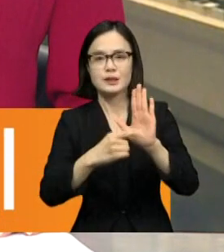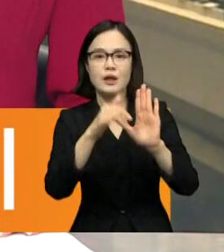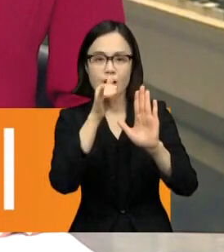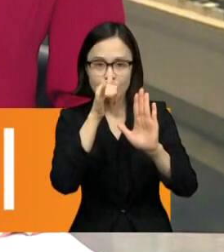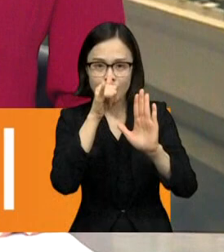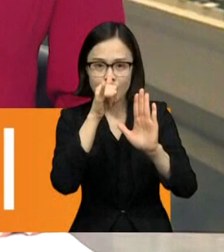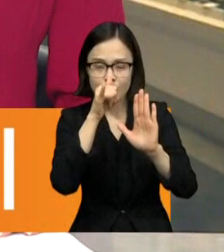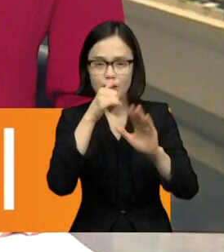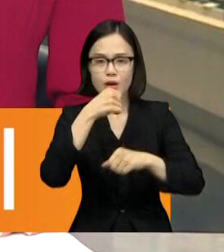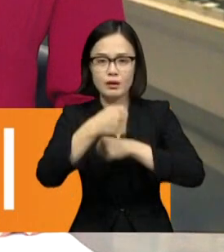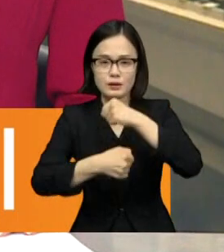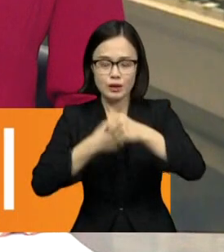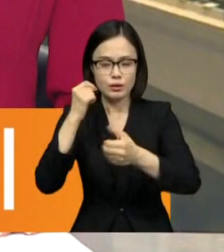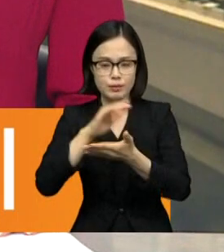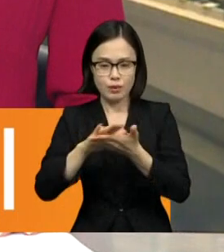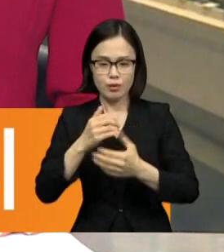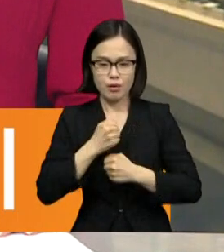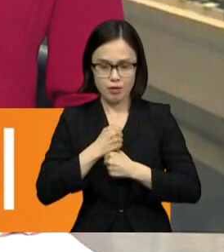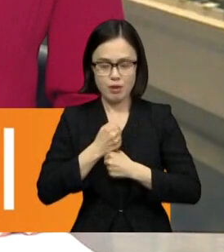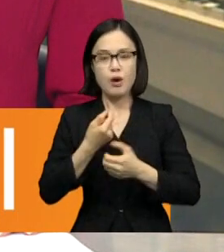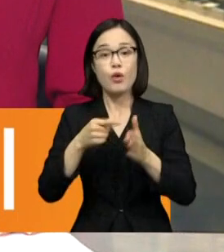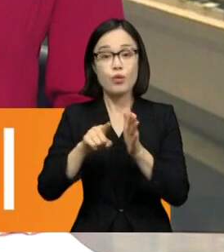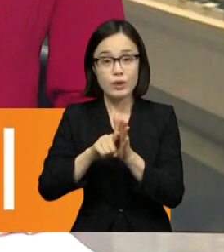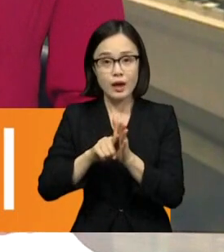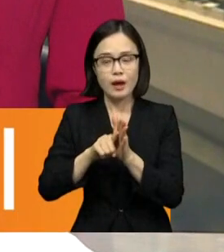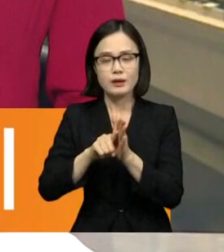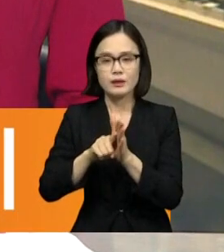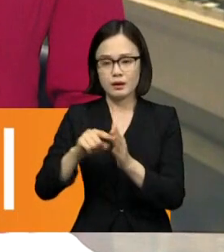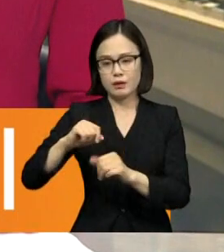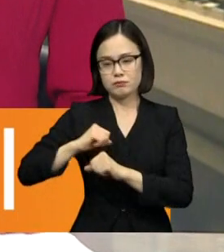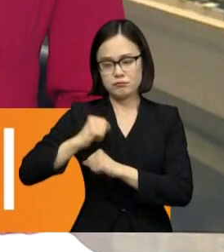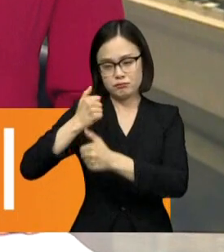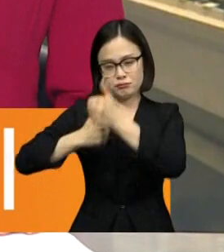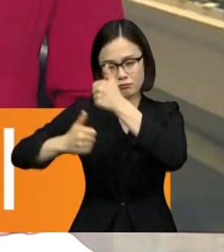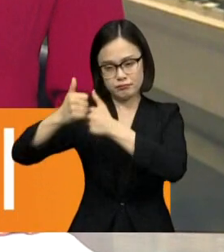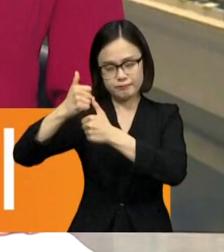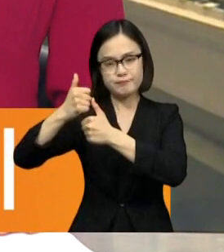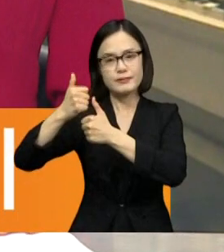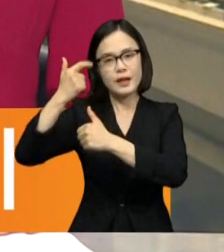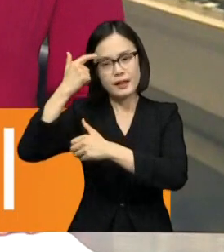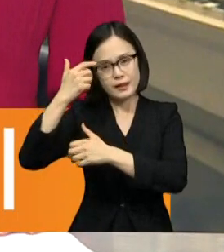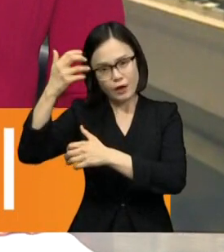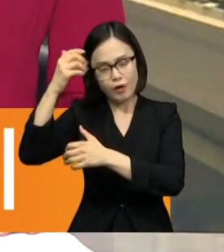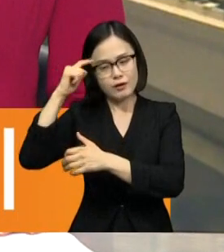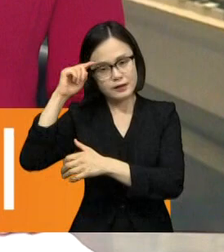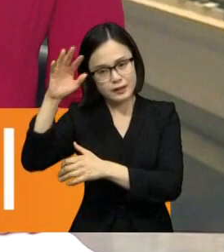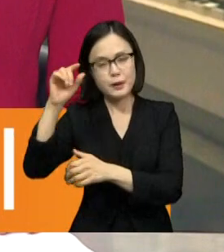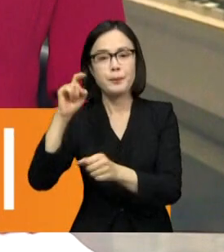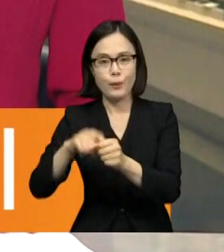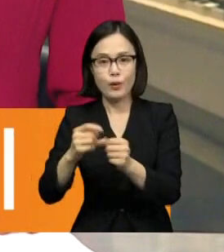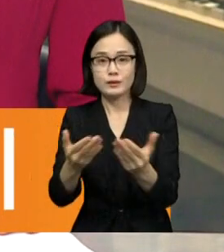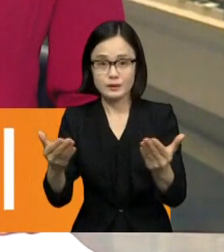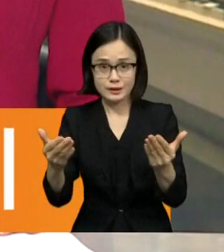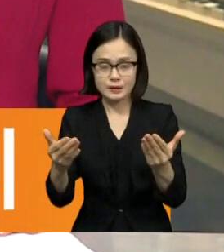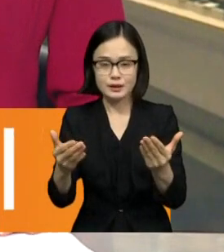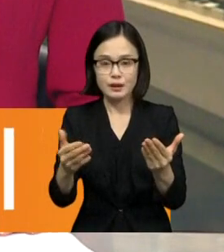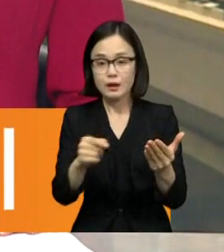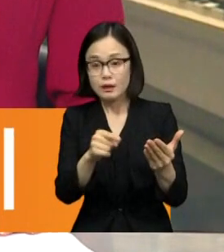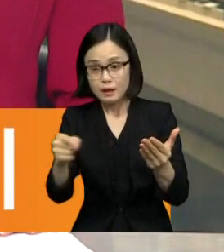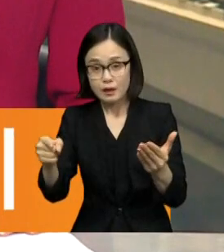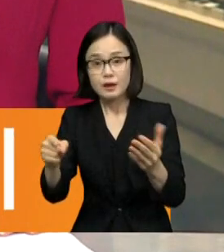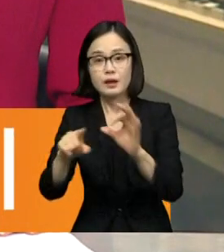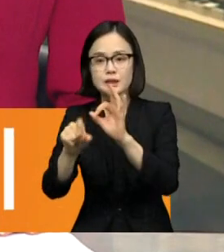수호하기 위해 희생한 호국 영령들의 뜻을 기리기 위함인데요. 한국 전쟁의 역사는 오는 10월 31일까지